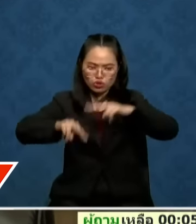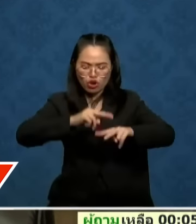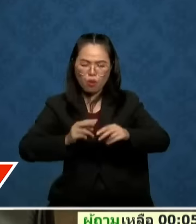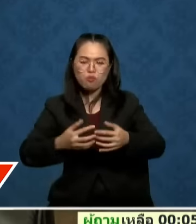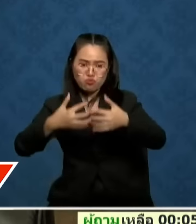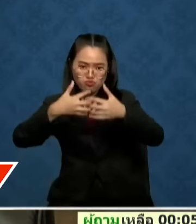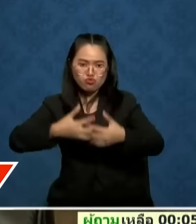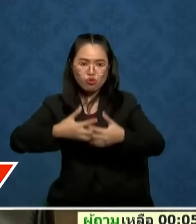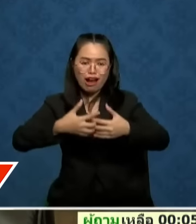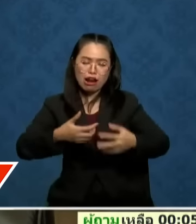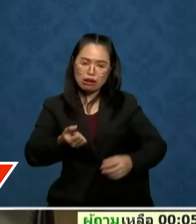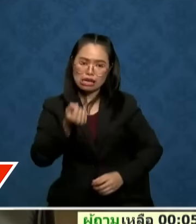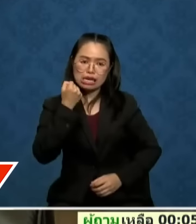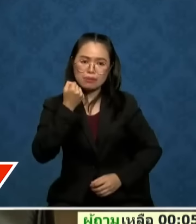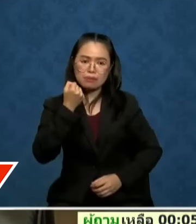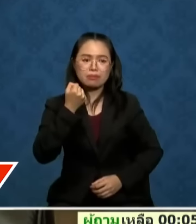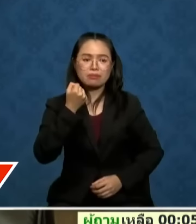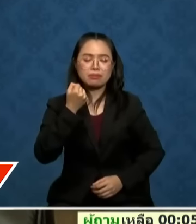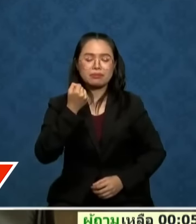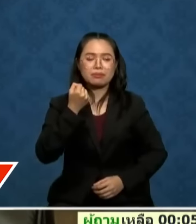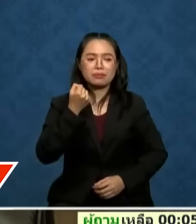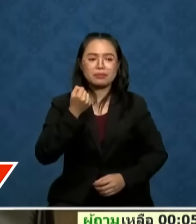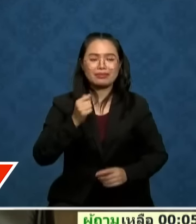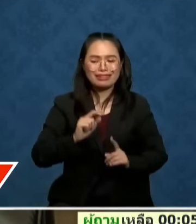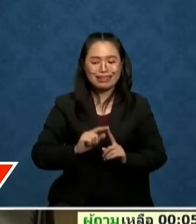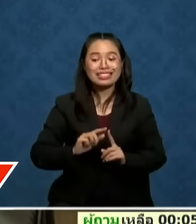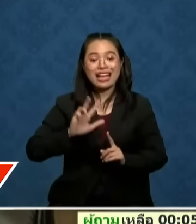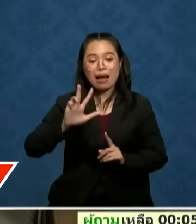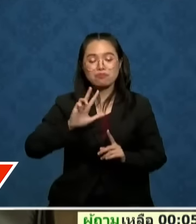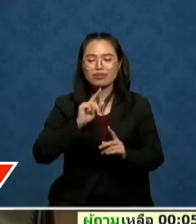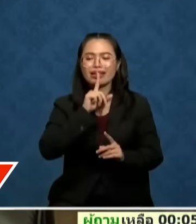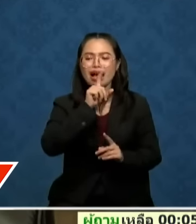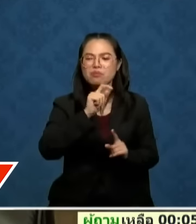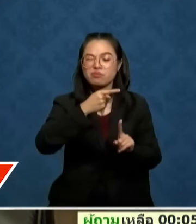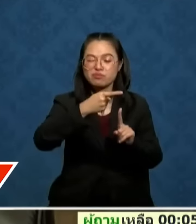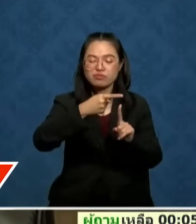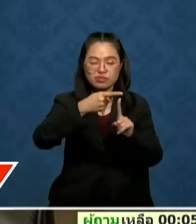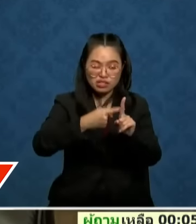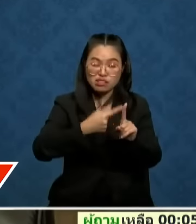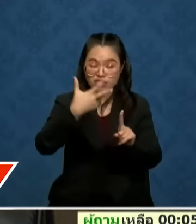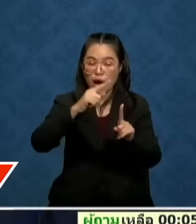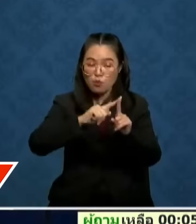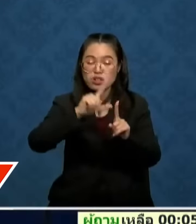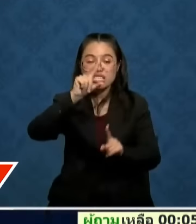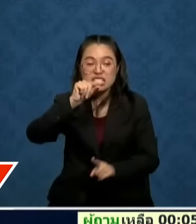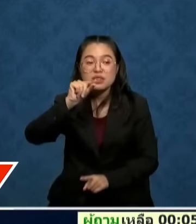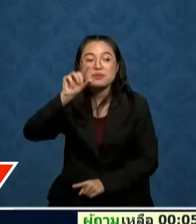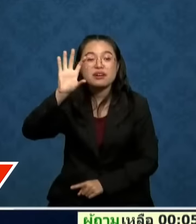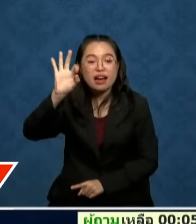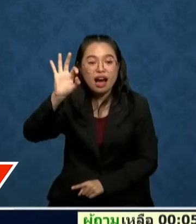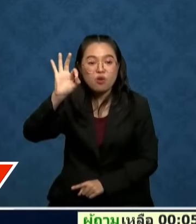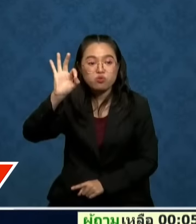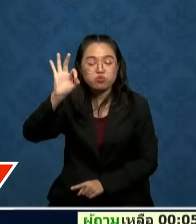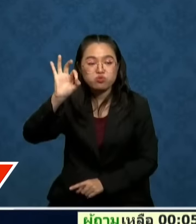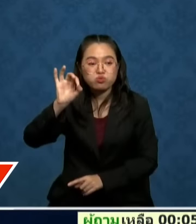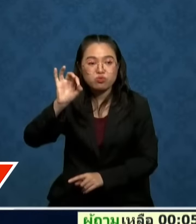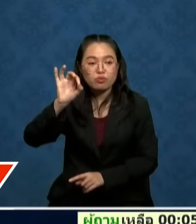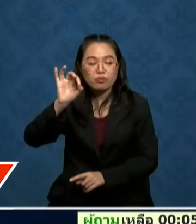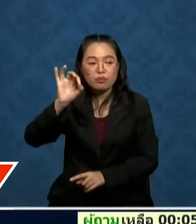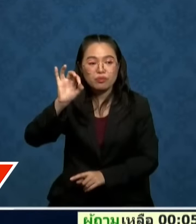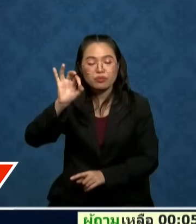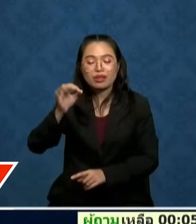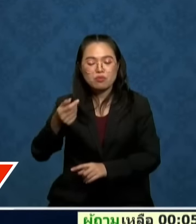เรื่องนี้อาจจะออกมาจากวินโปรเซสสักหน่อยเป็นเรื่องที่เกิดขึ้นเมื่อวันที่29มีนาคมครับเป็นเหตุการณ์เครนถล่มที่ตำบลตาสิทธิ์อำ